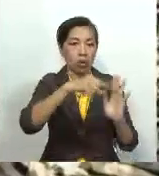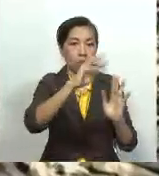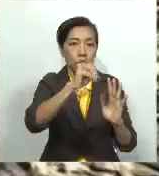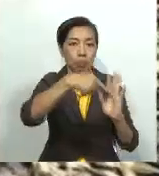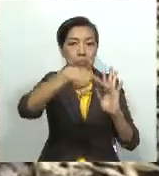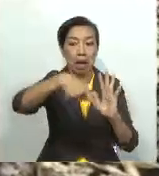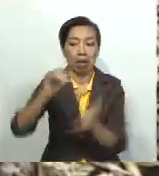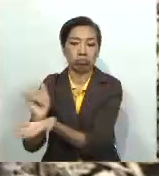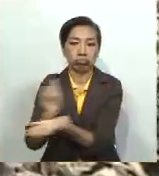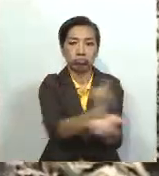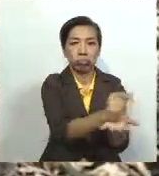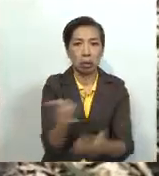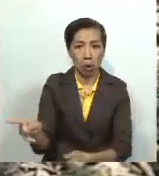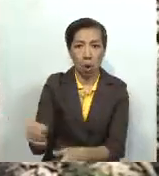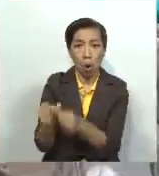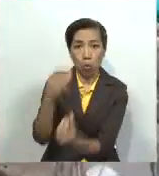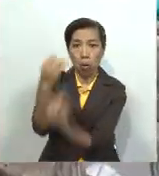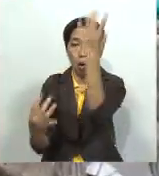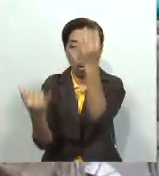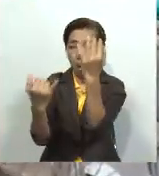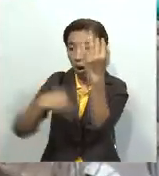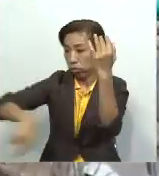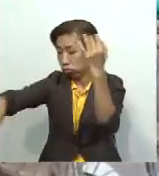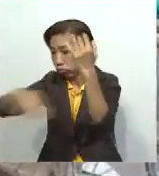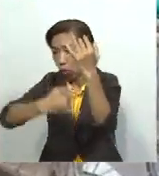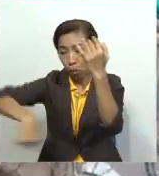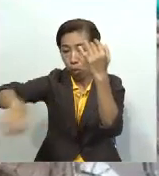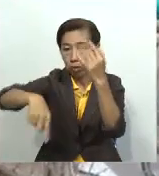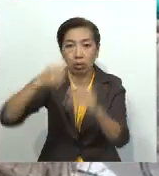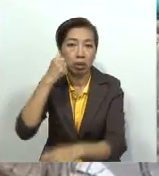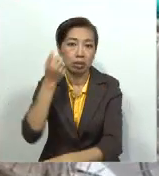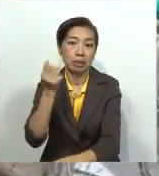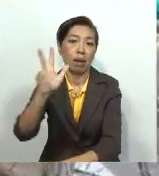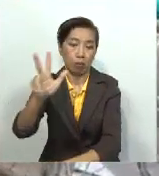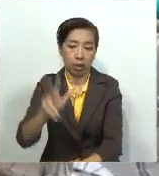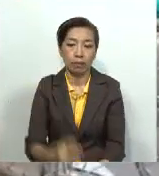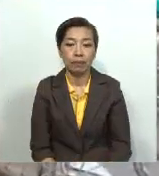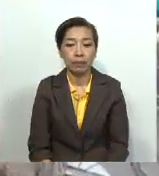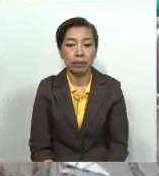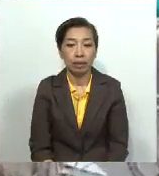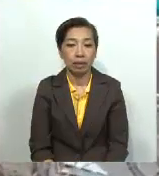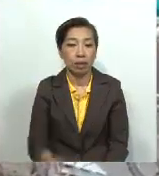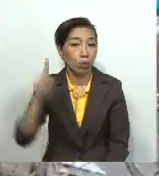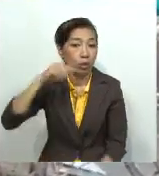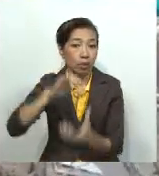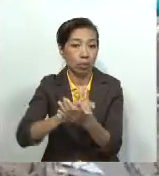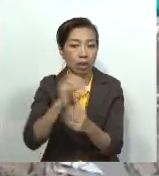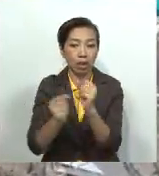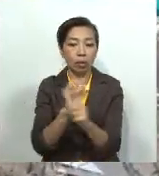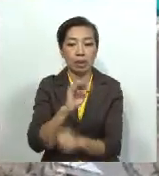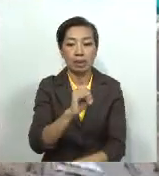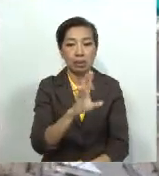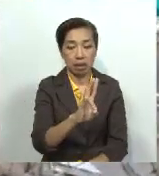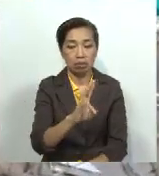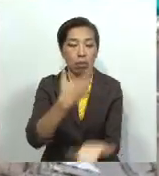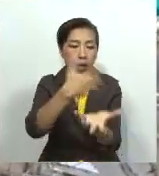ปหาอึ่งแล้วก็หลงป่านานถึง13วันนางรักติบูลคำศรีอายุ47ปีซึ่งเป็นภรรยาของนายบัณฑิตเล่